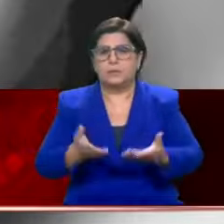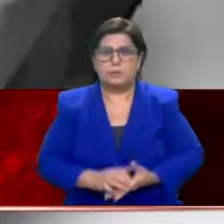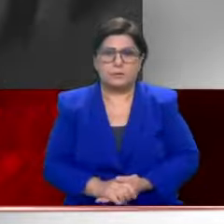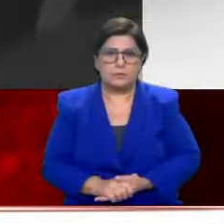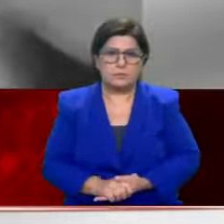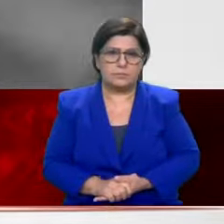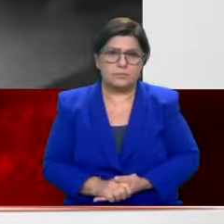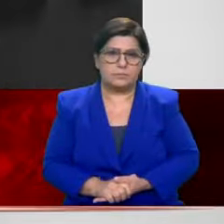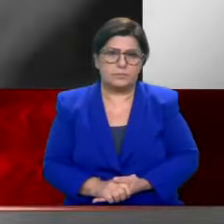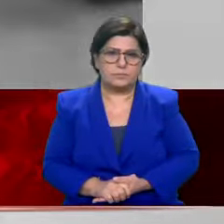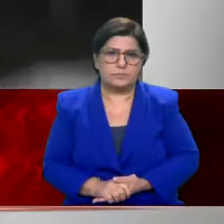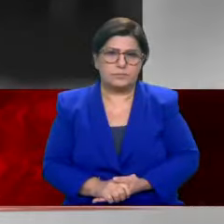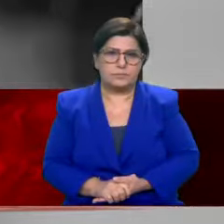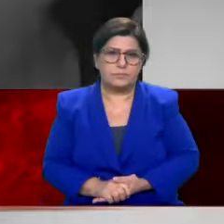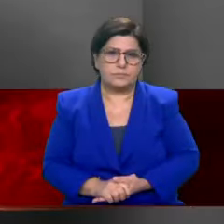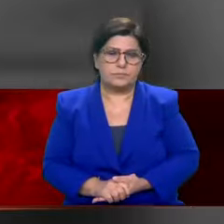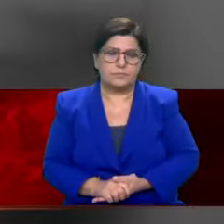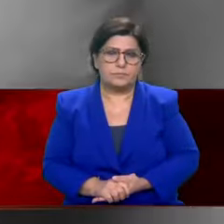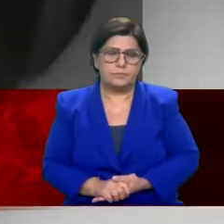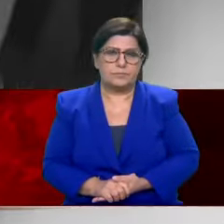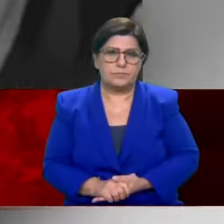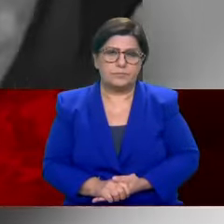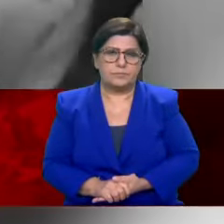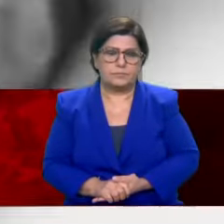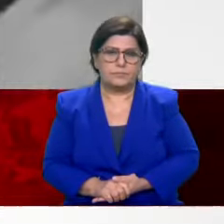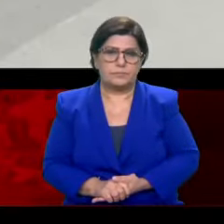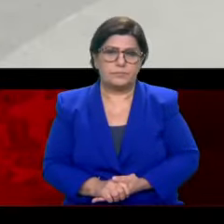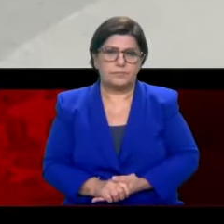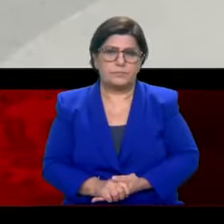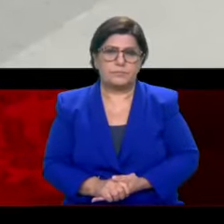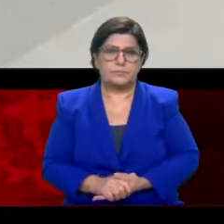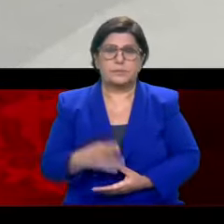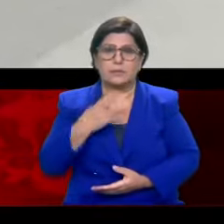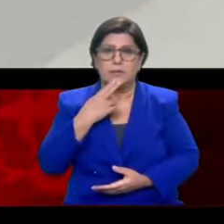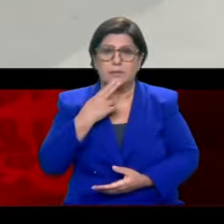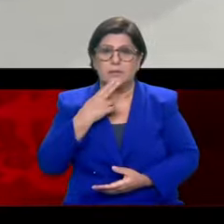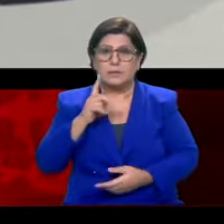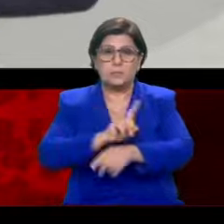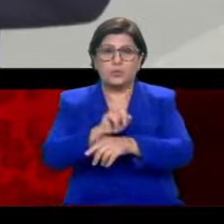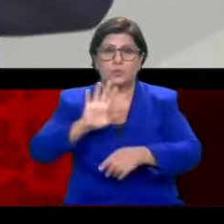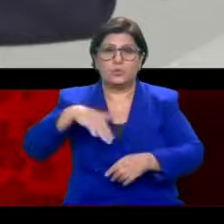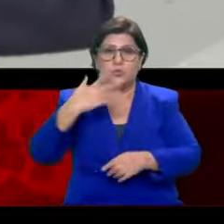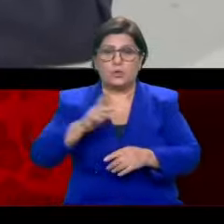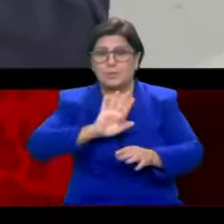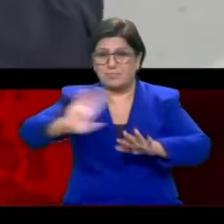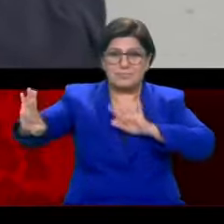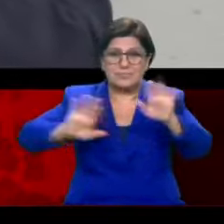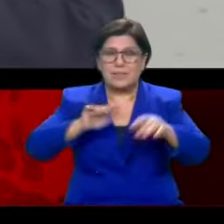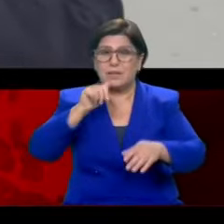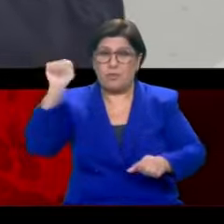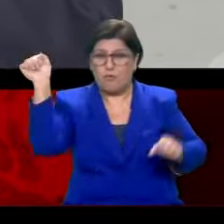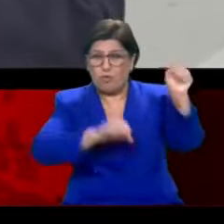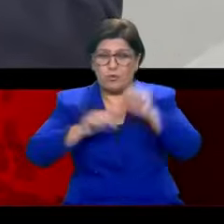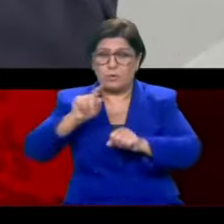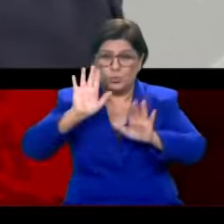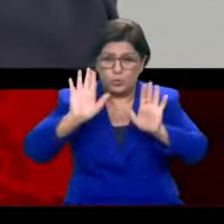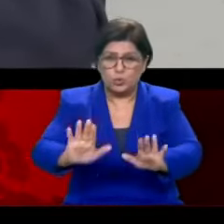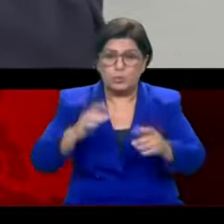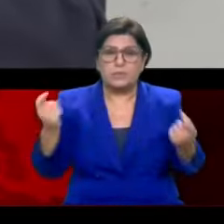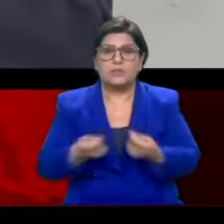saldıracak. Abla diyor. Abla kadın saldıracak. Kadın da artık bir süre sonra araya girdi ve saldırganı durdurmaya